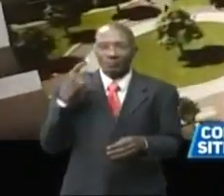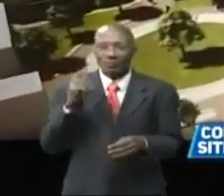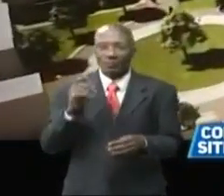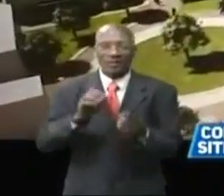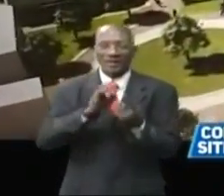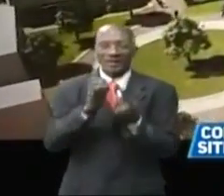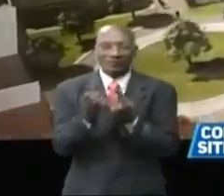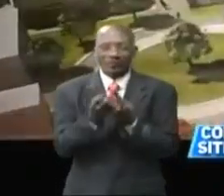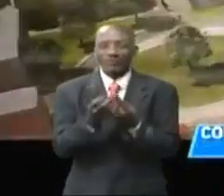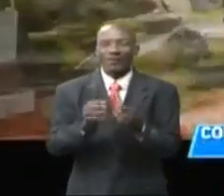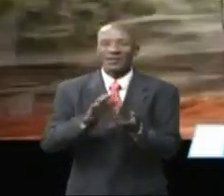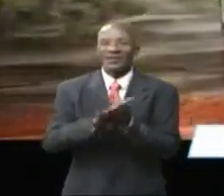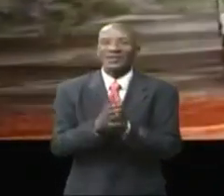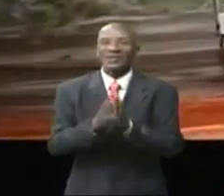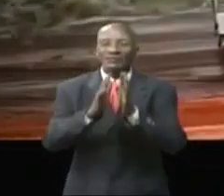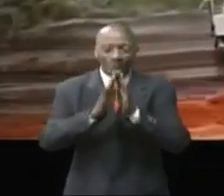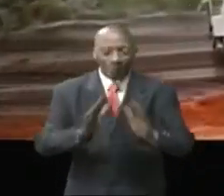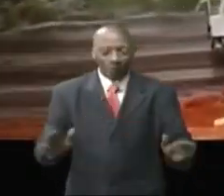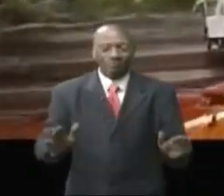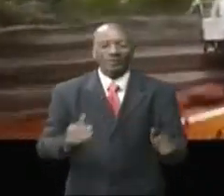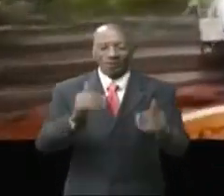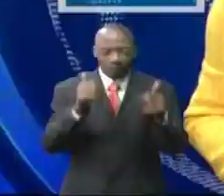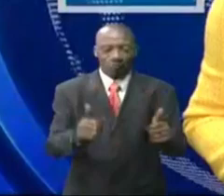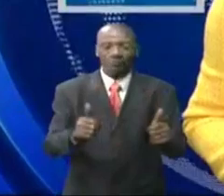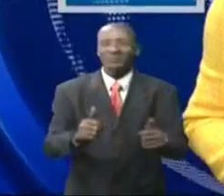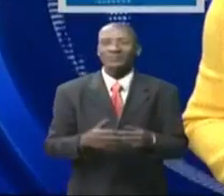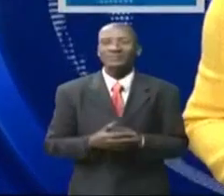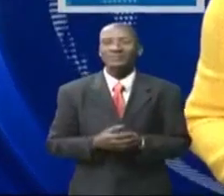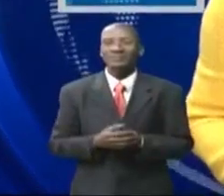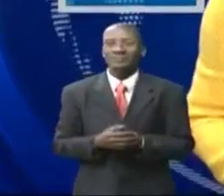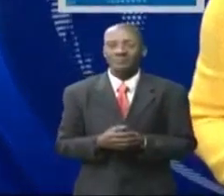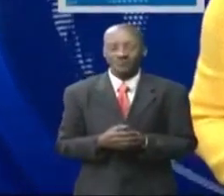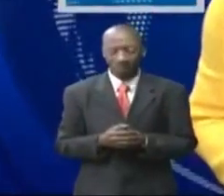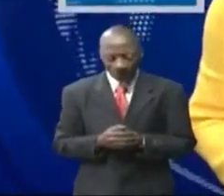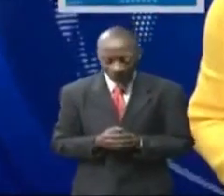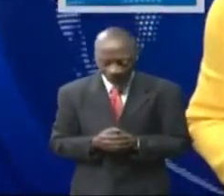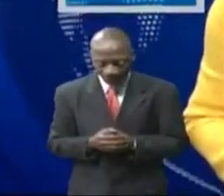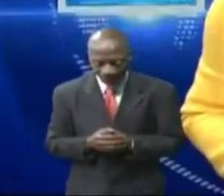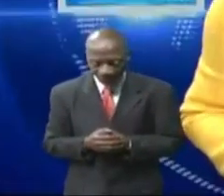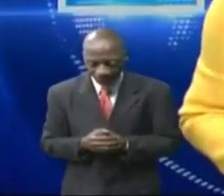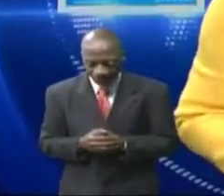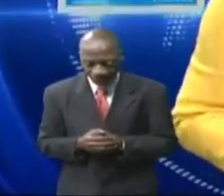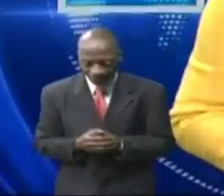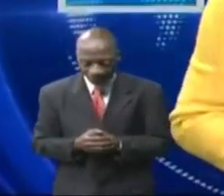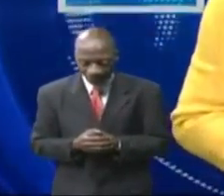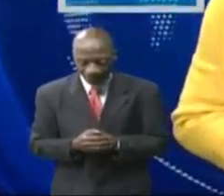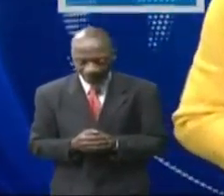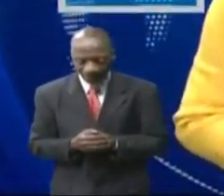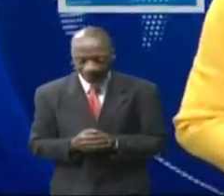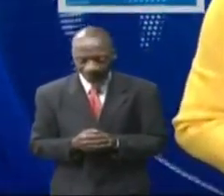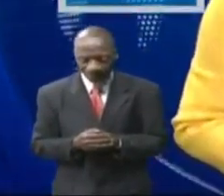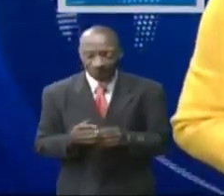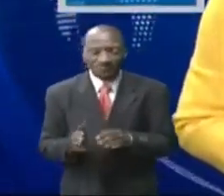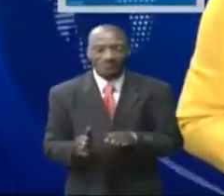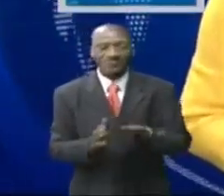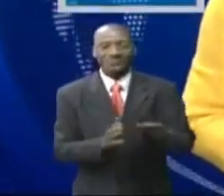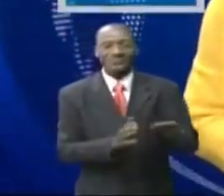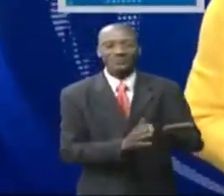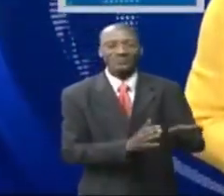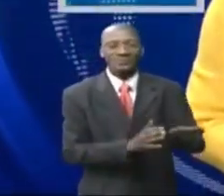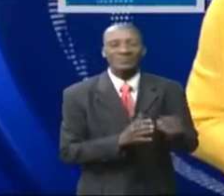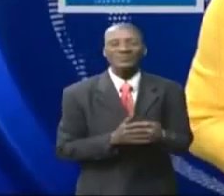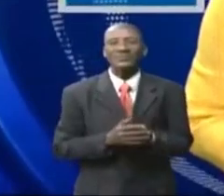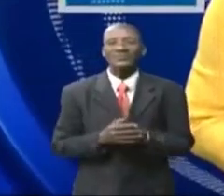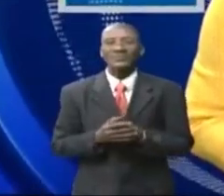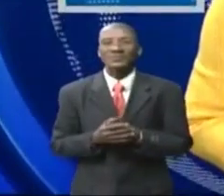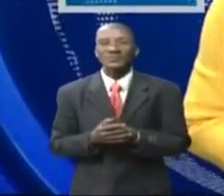villes et les cités en République démocratique du Congo. Le président de la Commission électorale nationale indépendante a eu des échanges